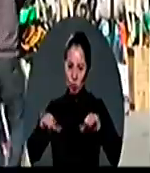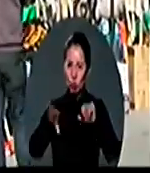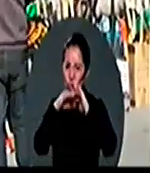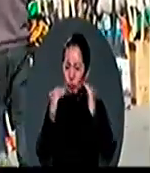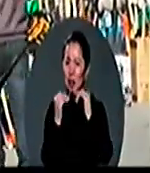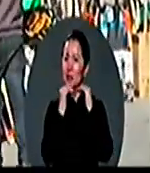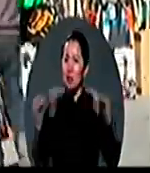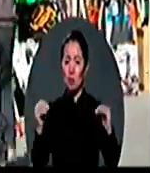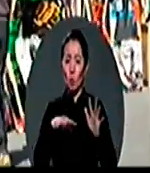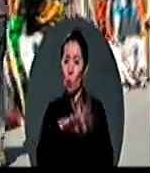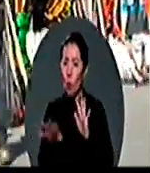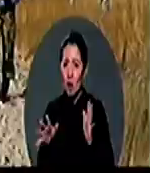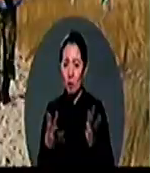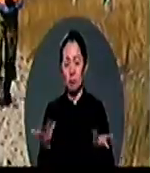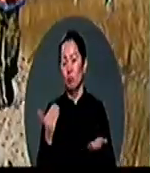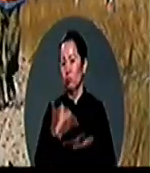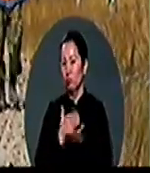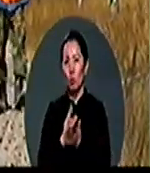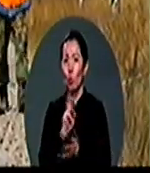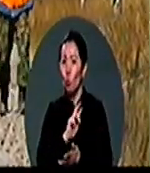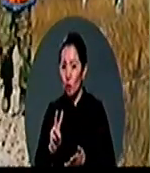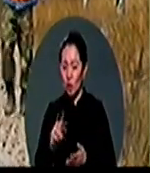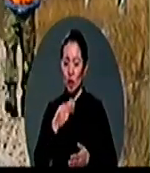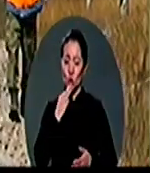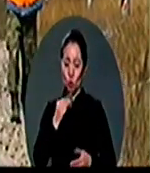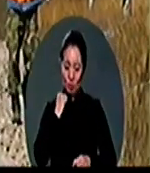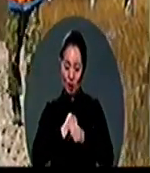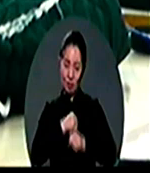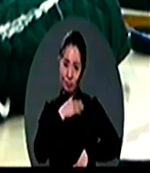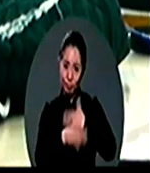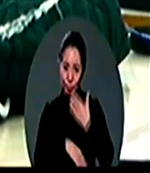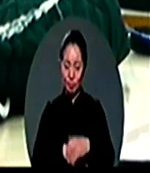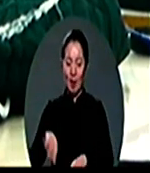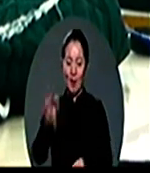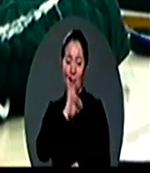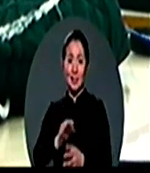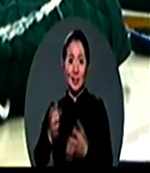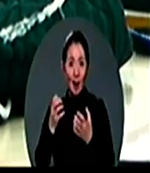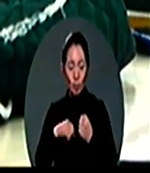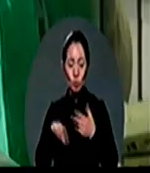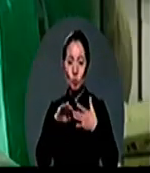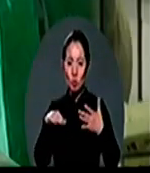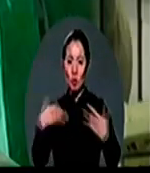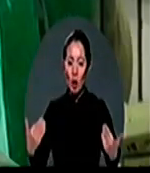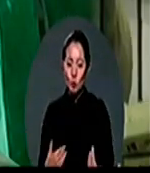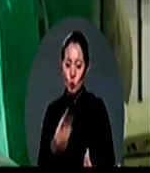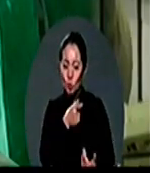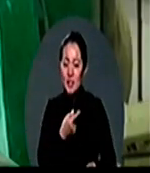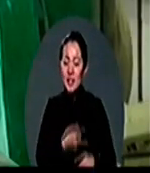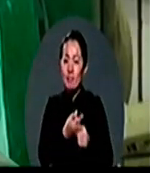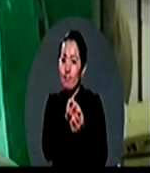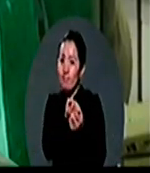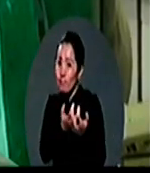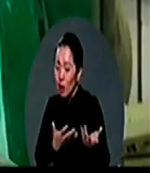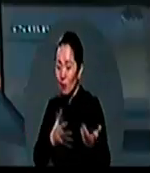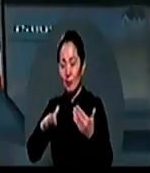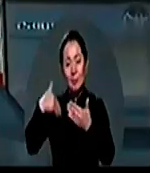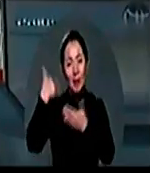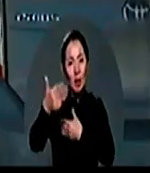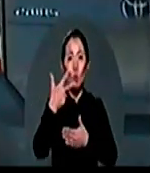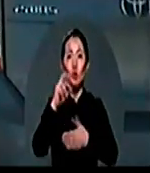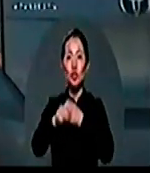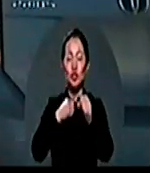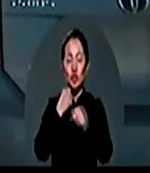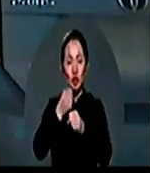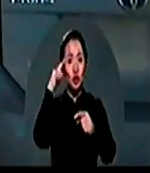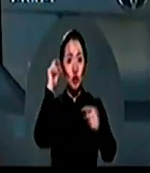тэгш хуваарлагдсан уу гэвэл үгүй. Тиймээс шударгаар хөдөлмөрлөж түүнийхээ үр шимийг хүртдэг дундарч давхрыг нэмэгдүүлэх нь дараагийн 30 жилийн